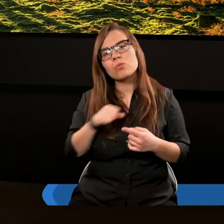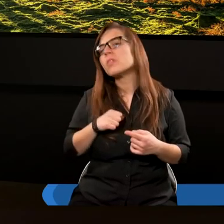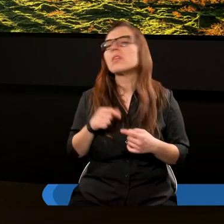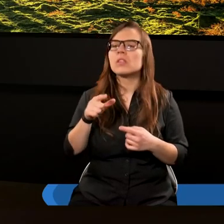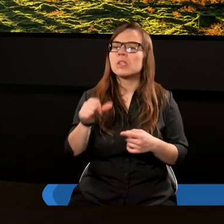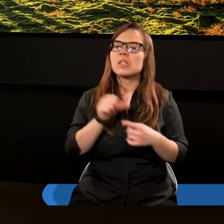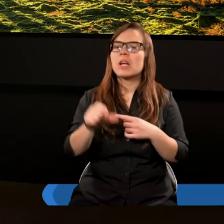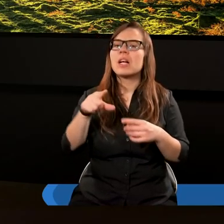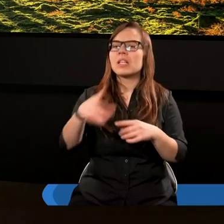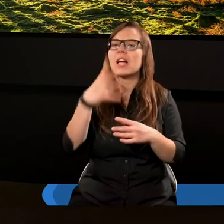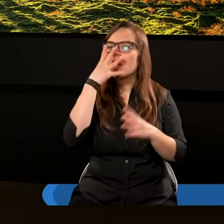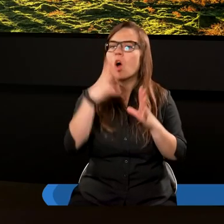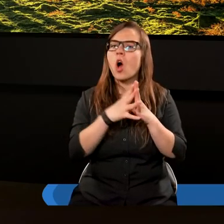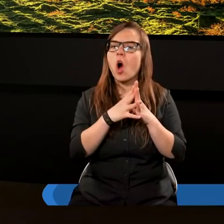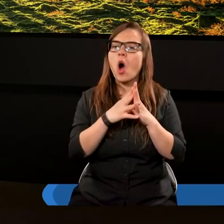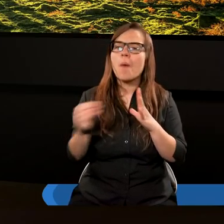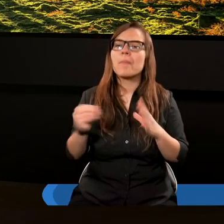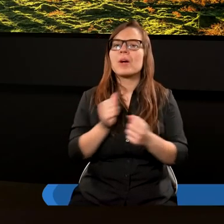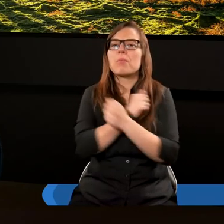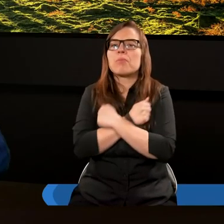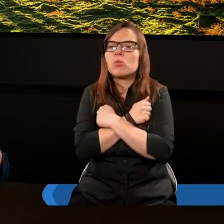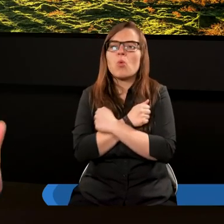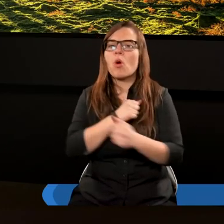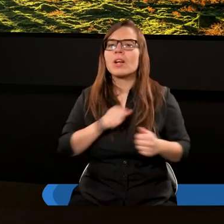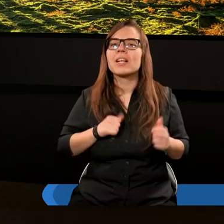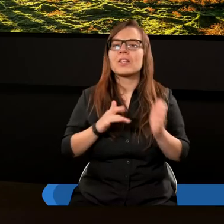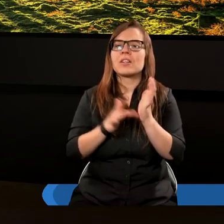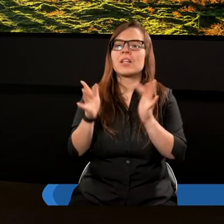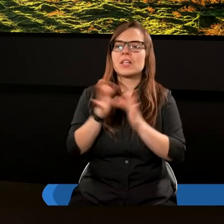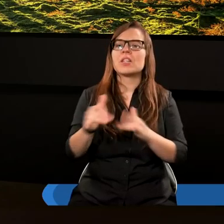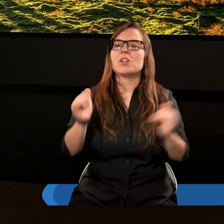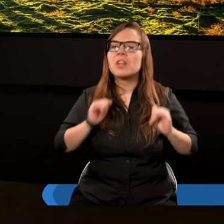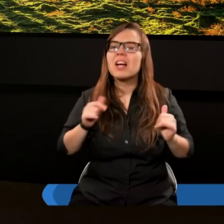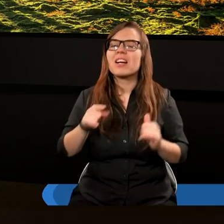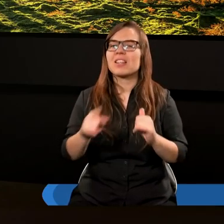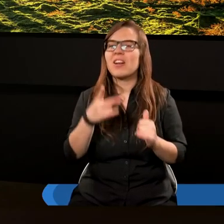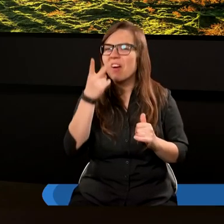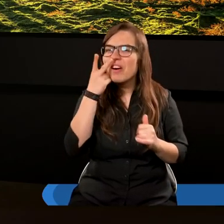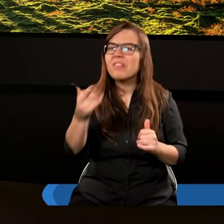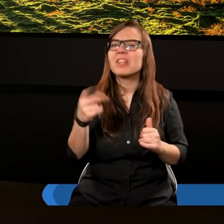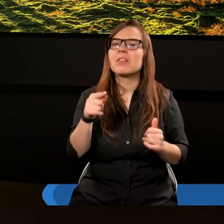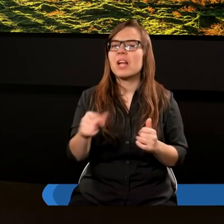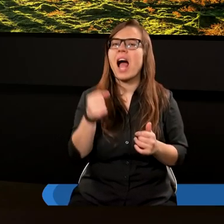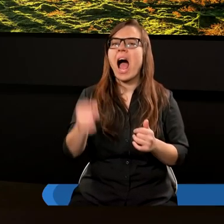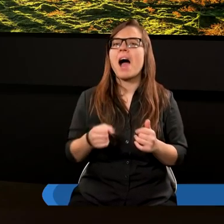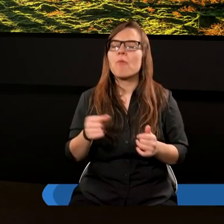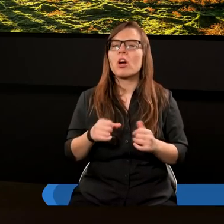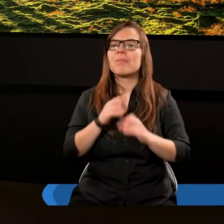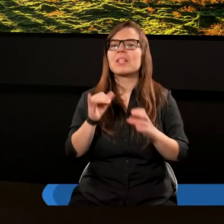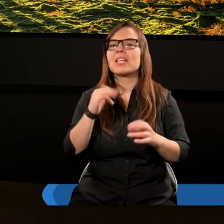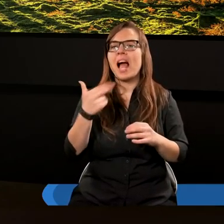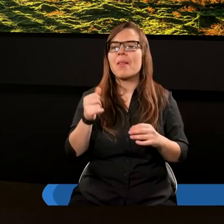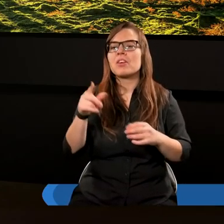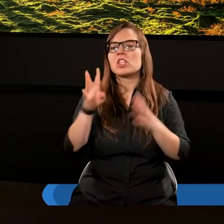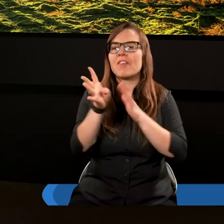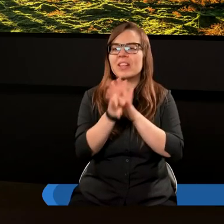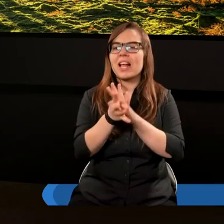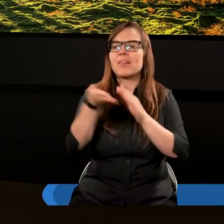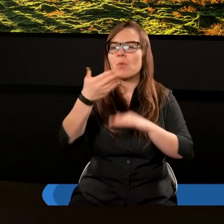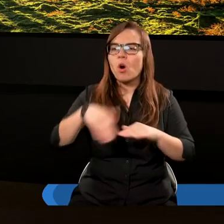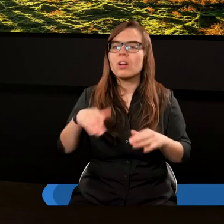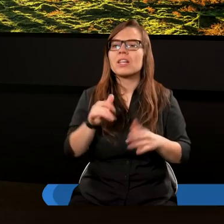pogodzić właśnie ten obraz miłującego Jezusa, to, jak on siebie pokazał, z tym, co na przykład widzimy w Apokalipsie w 19 rozdziale, że Jezus